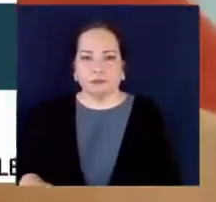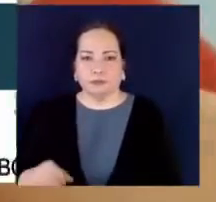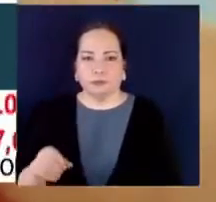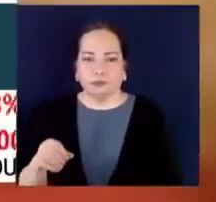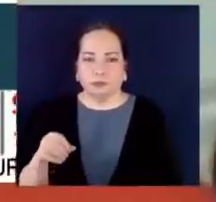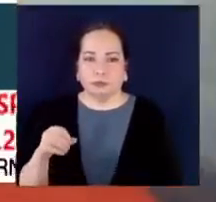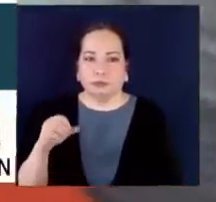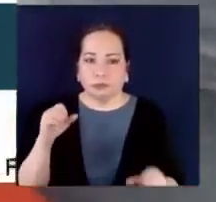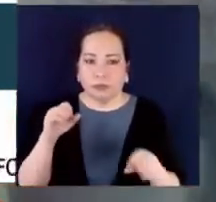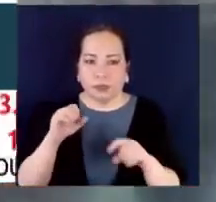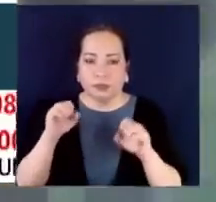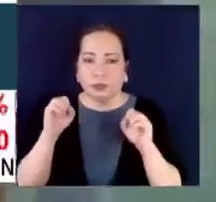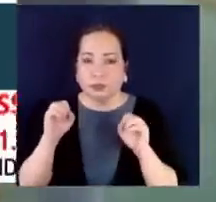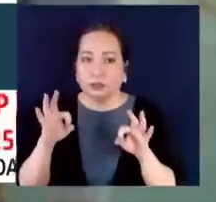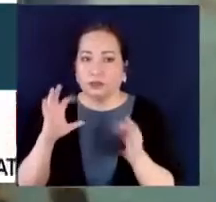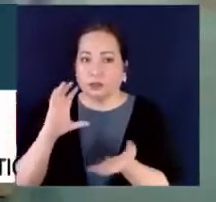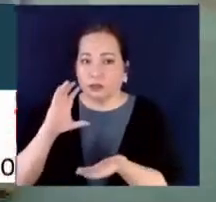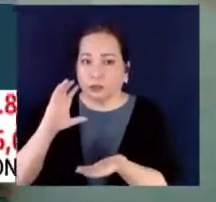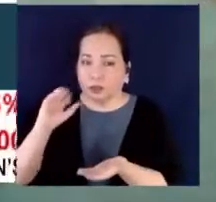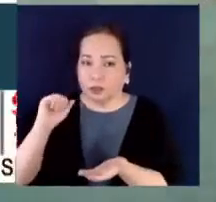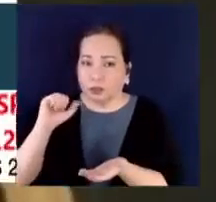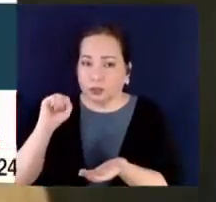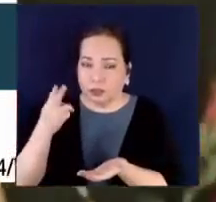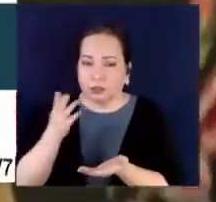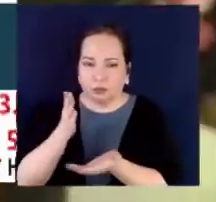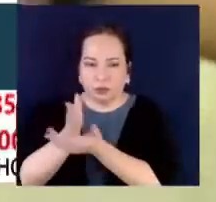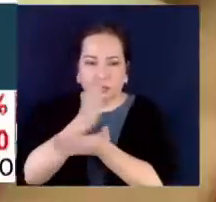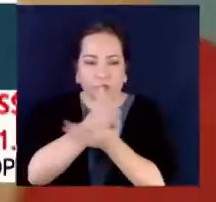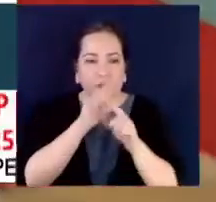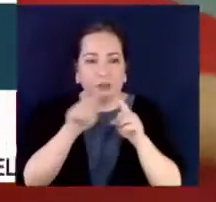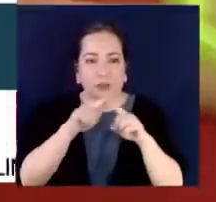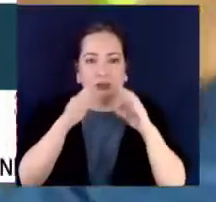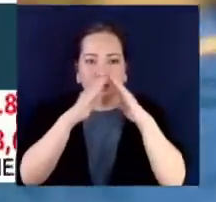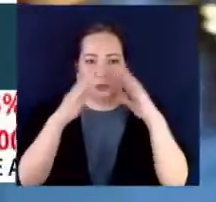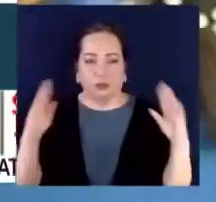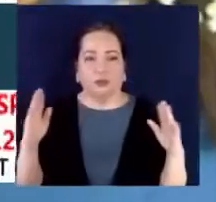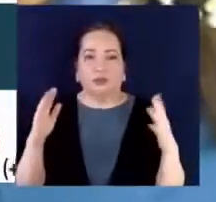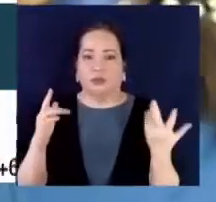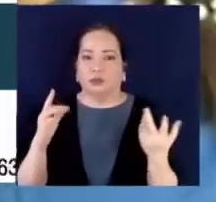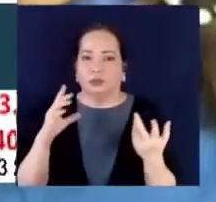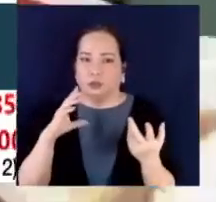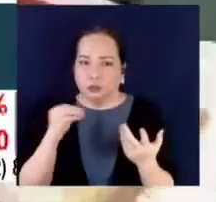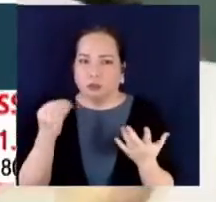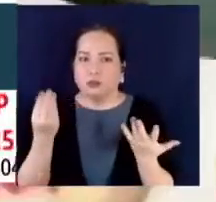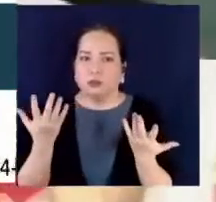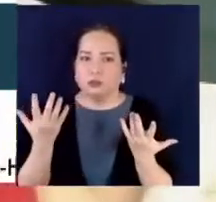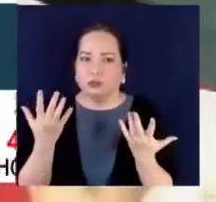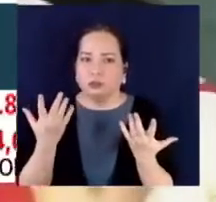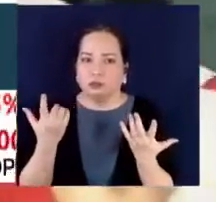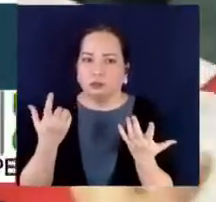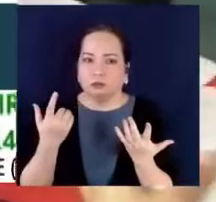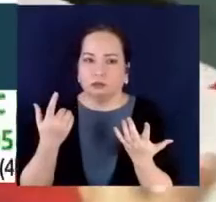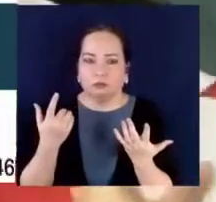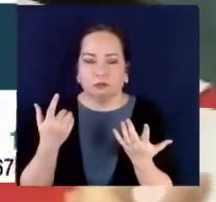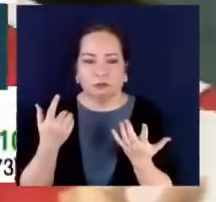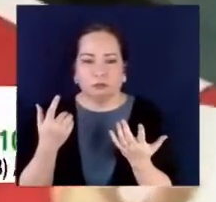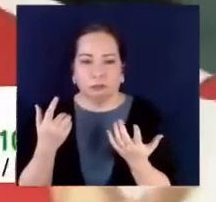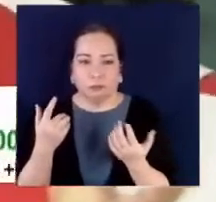at papapirmahin nila dahil may report of utilization po yan na required ng COA yan.